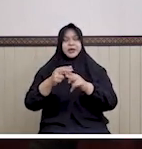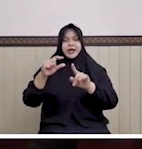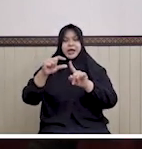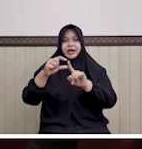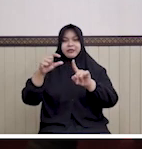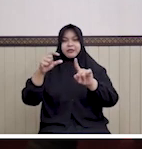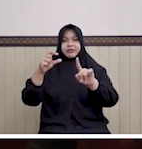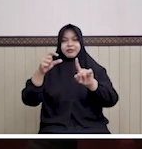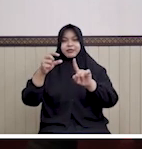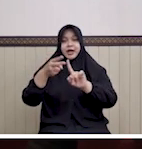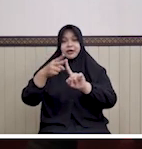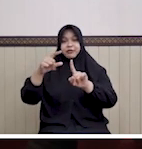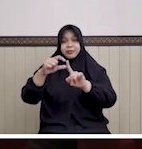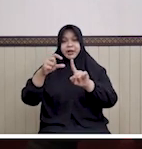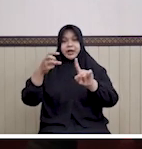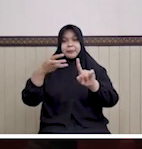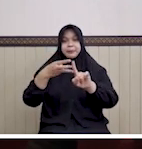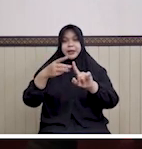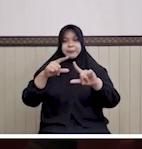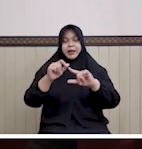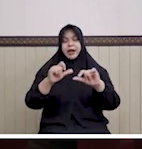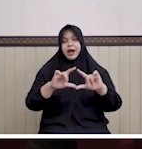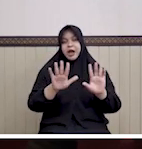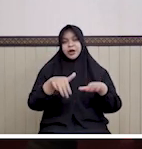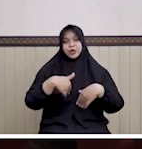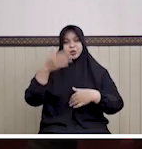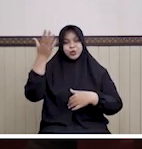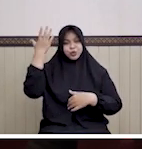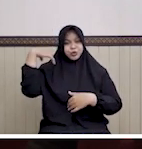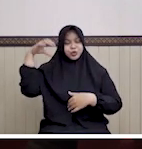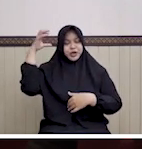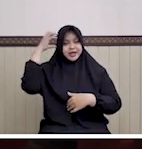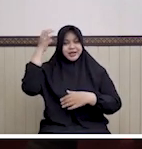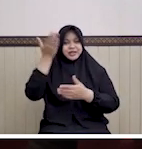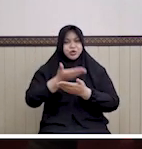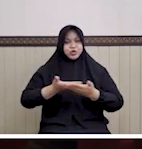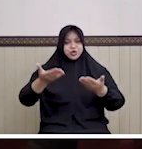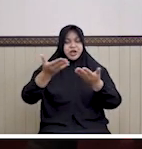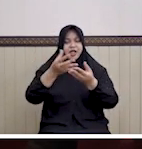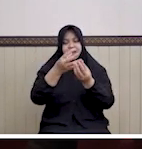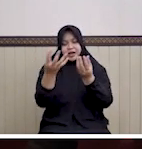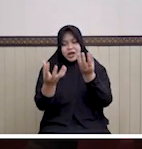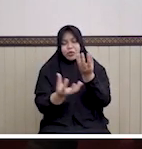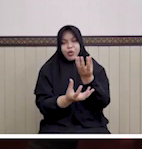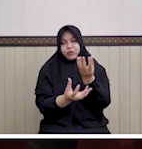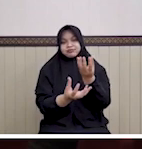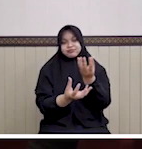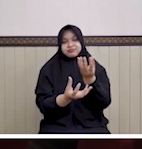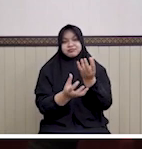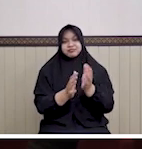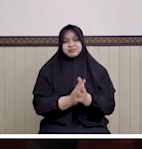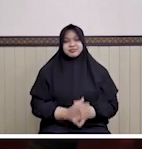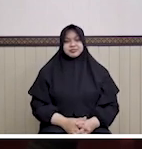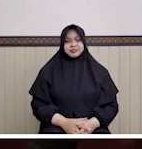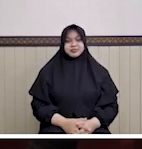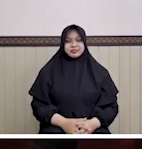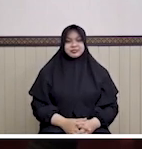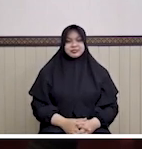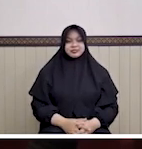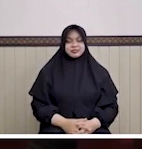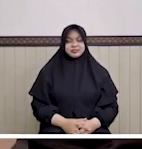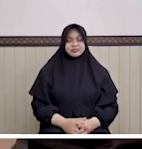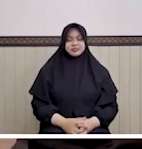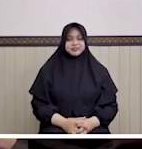embrio awalnya memang masih dari dinas sosial waktu itu TKP BG ya di apa namanya di